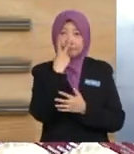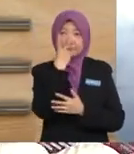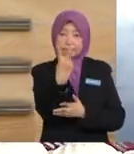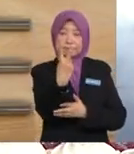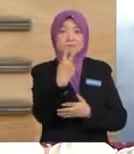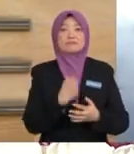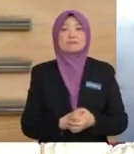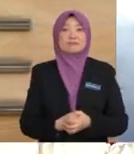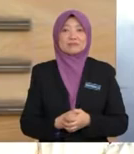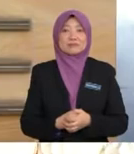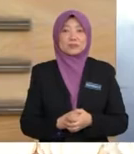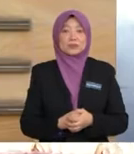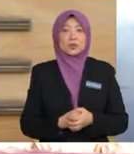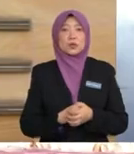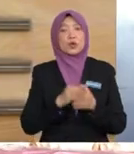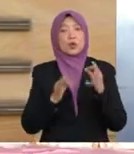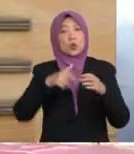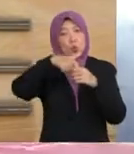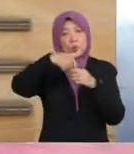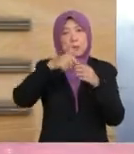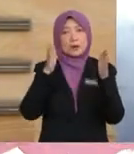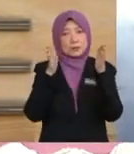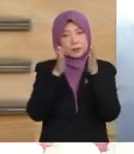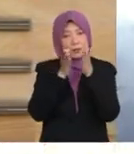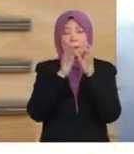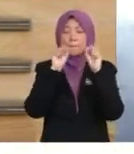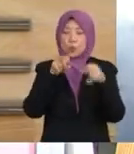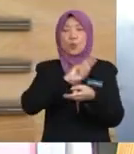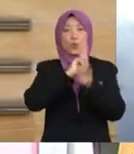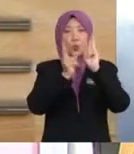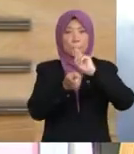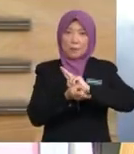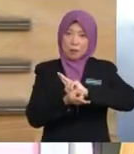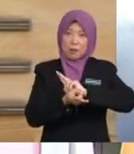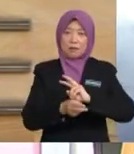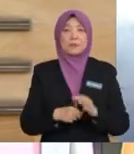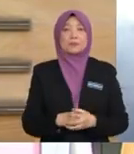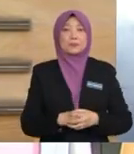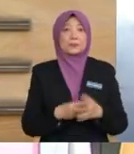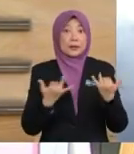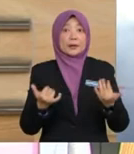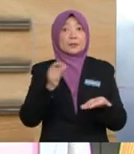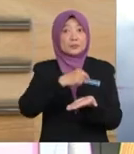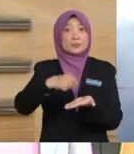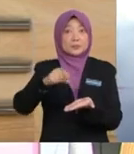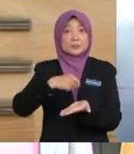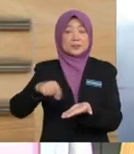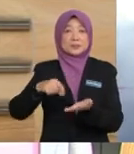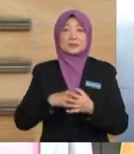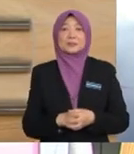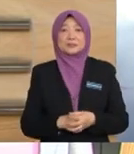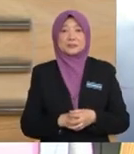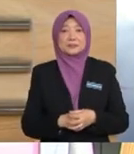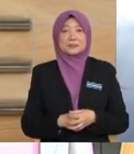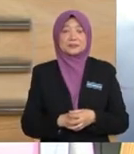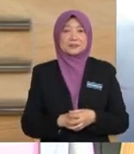lubang kecil sangat kita boleh besarkan. Boleh adjust boleh lagi. Boleh adjust lagi ya. Okey. Okey, cikgu tulis sekarang. Ini saya